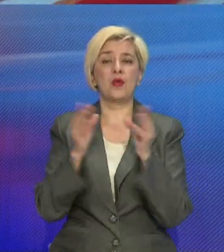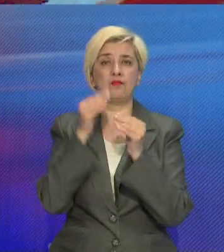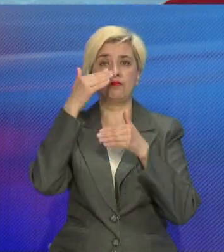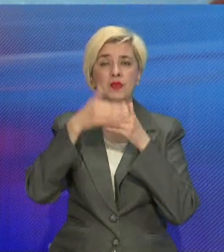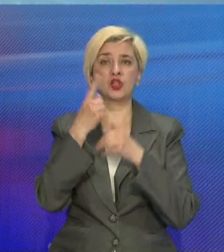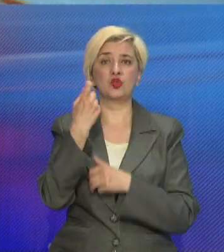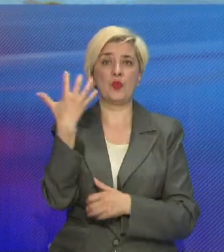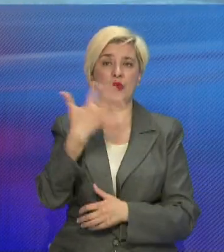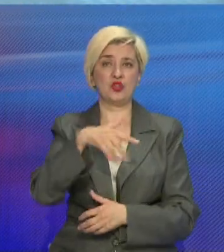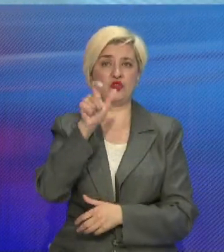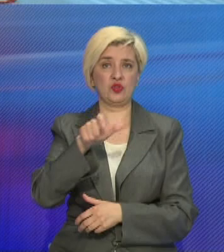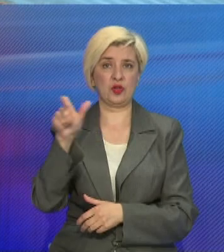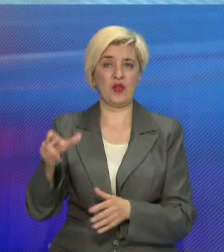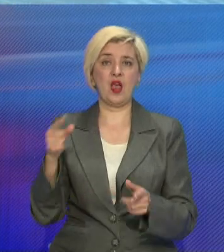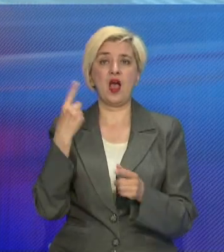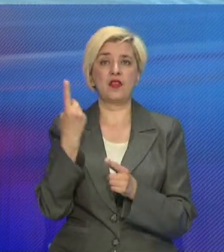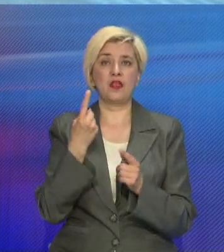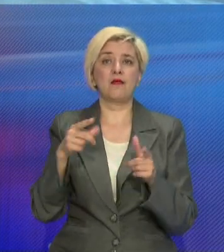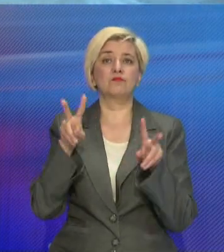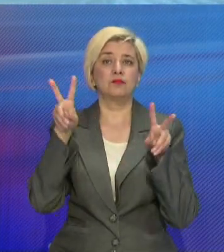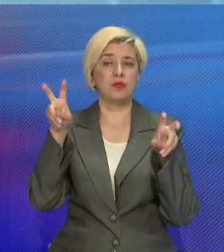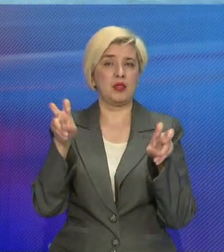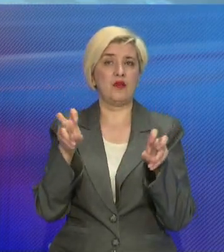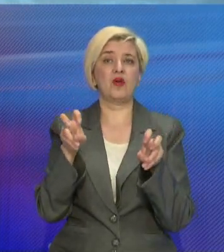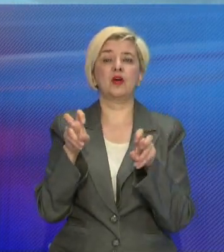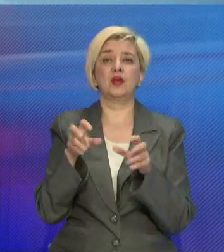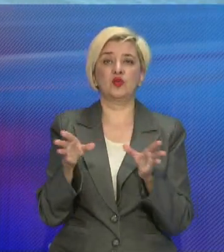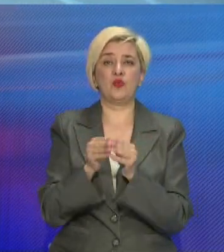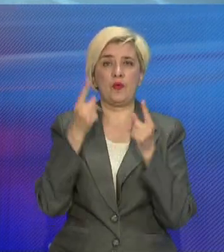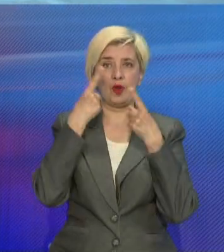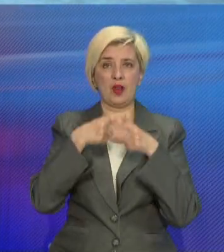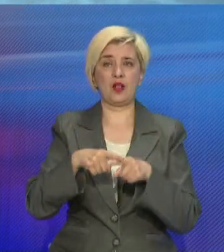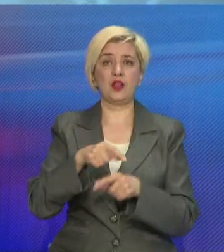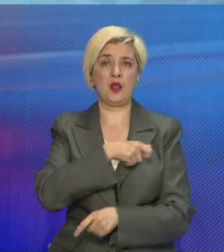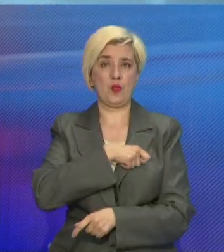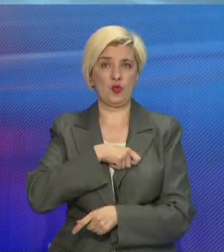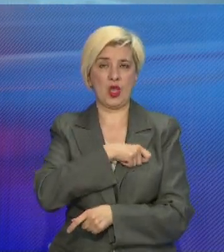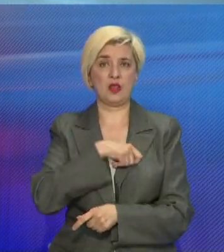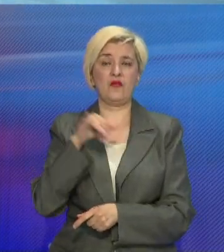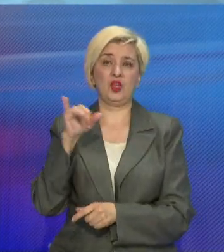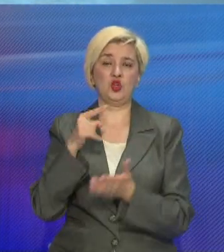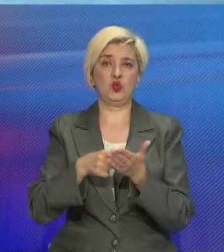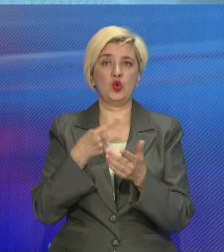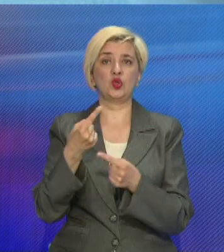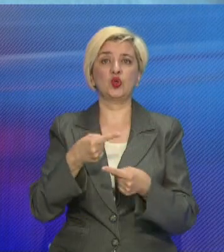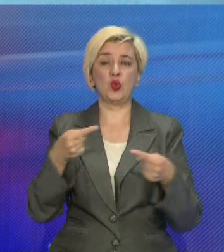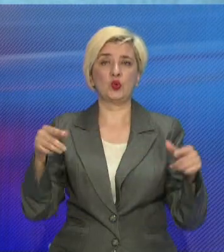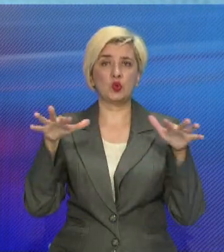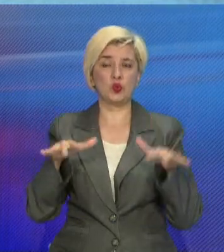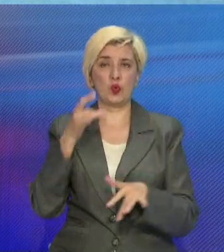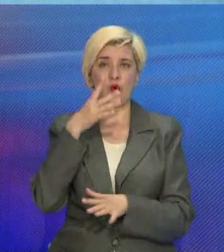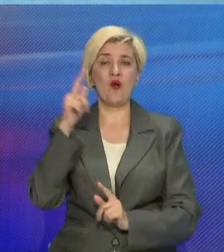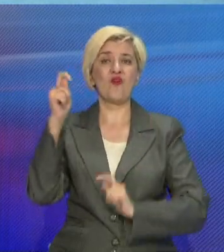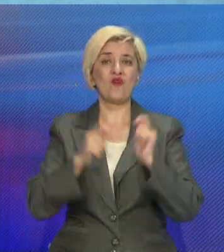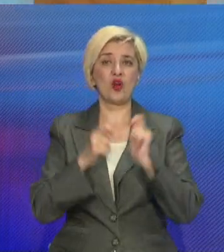150 удільників одноіменного сумісного проєкту обласного совета депутатів і журналістів з різних кутків Гродінщини. До слова, форум